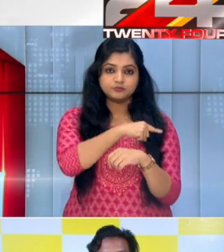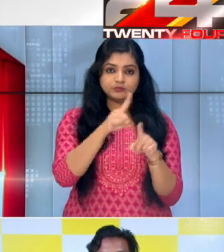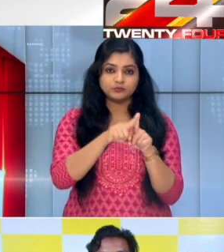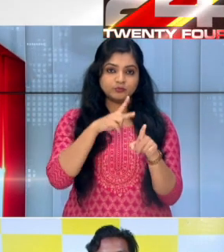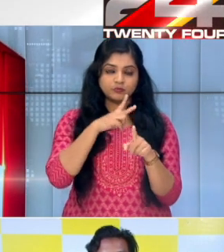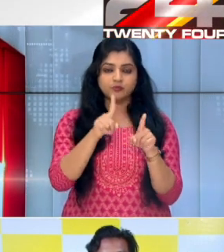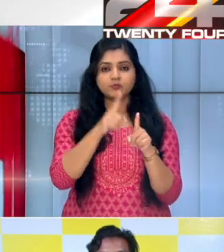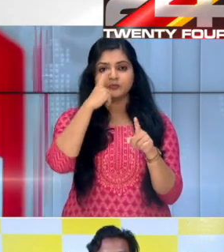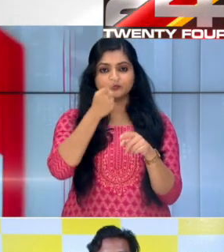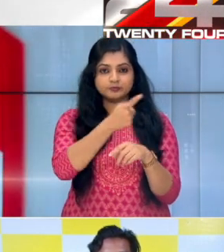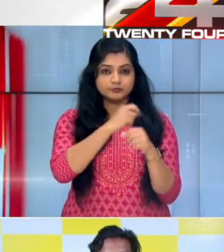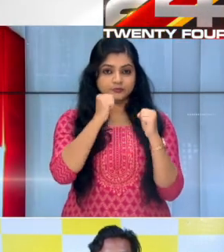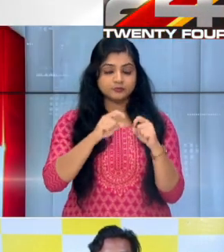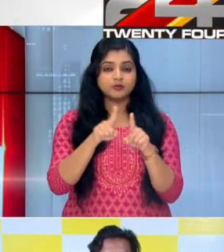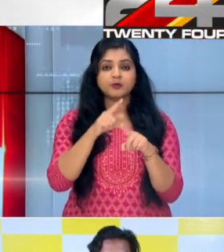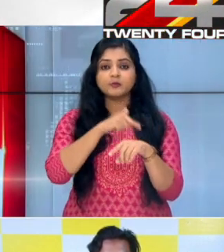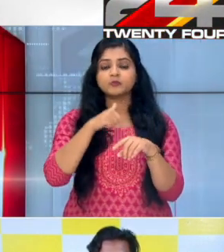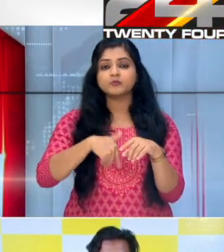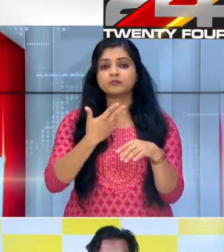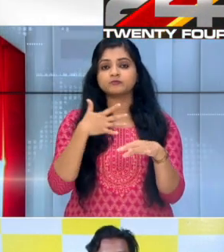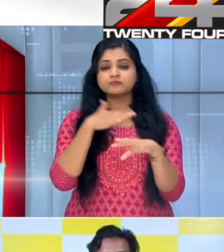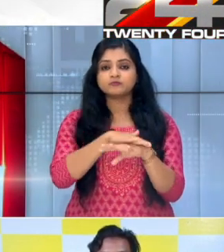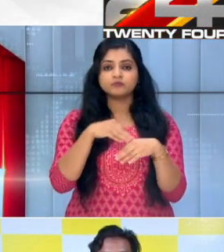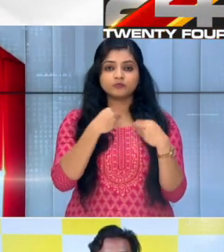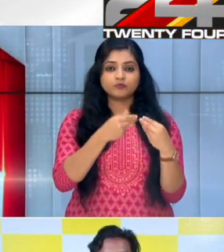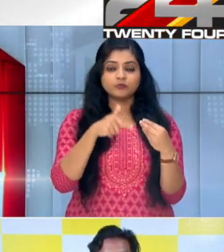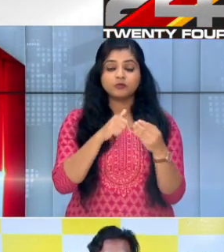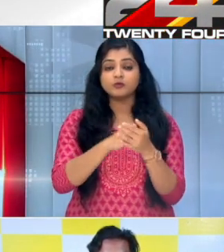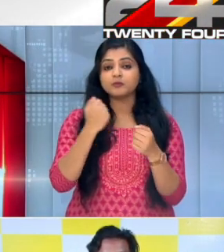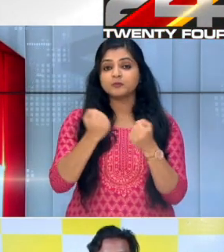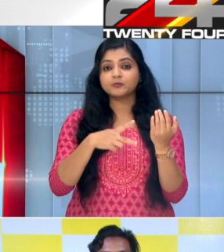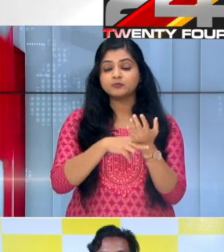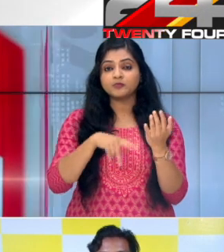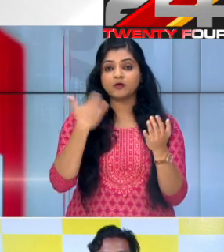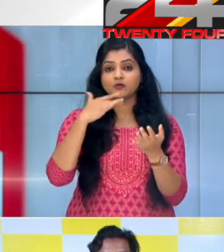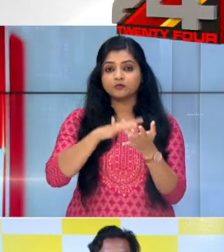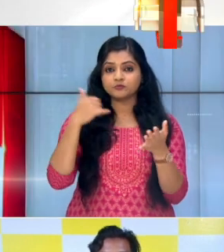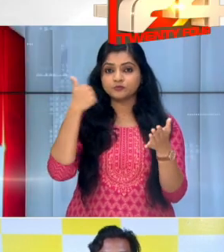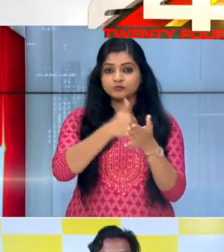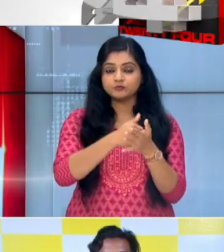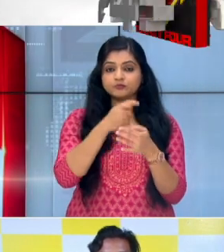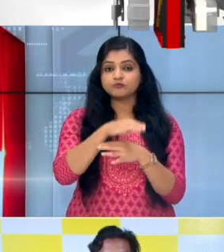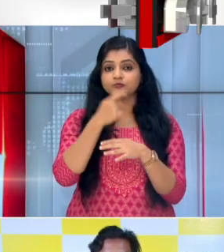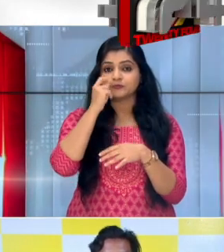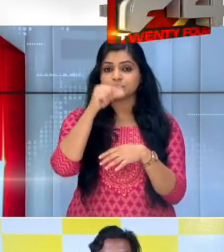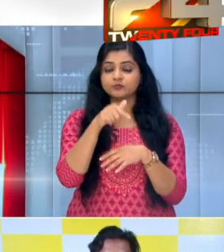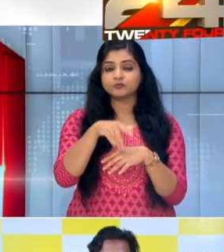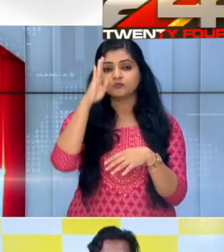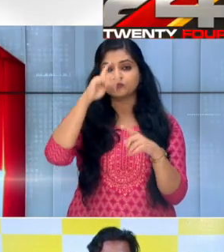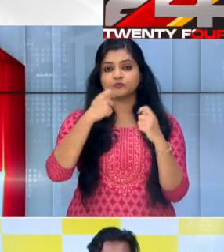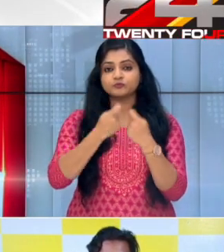പരാതിയിൽ നൽകിയിരിക്കുന്നത്. തുടർന്ന് ആലുവ പോലീസിൽ ഈ ബസ് ആലുവയിലെത്തിയ ഘട്ടത്തിൽ ഈ കണ്ടക്ടറെ പോലീസ് കസ്റ്റഡിയിൽ എടുക്കുകയായിരുന്നു.